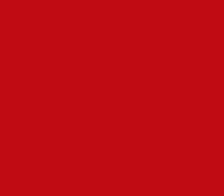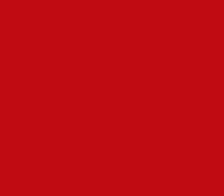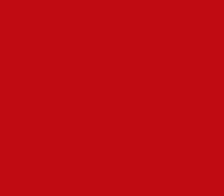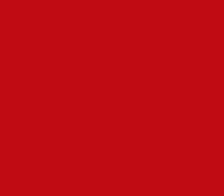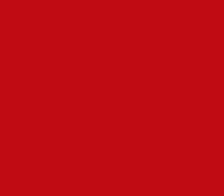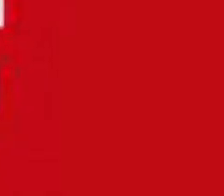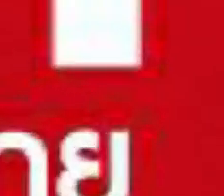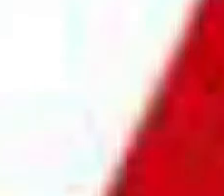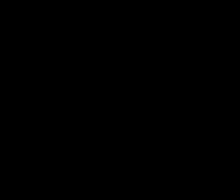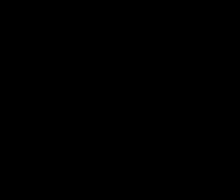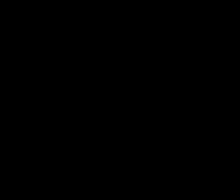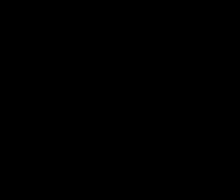สวัสดีสัสด